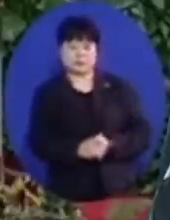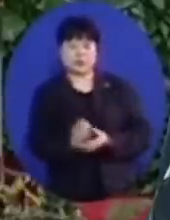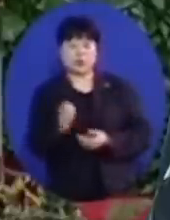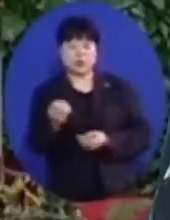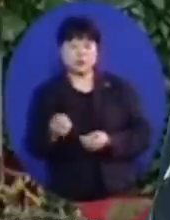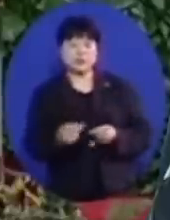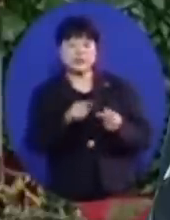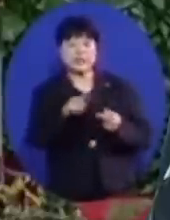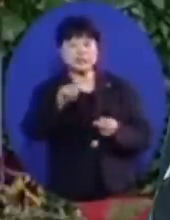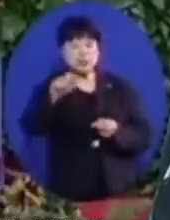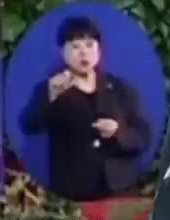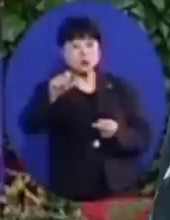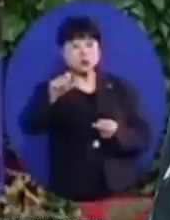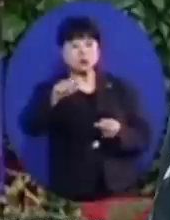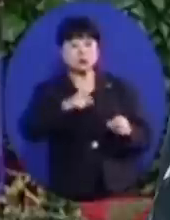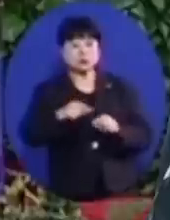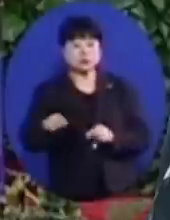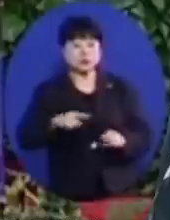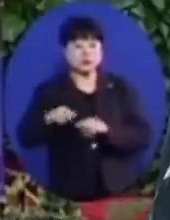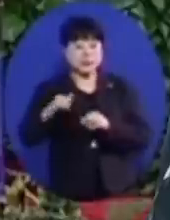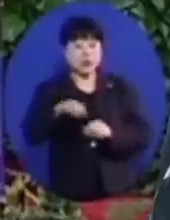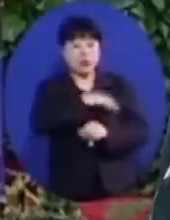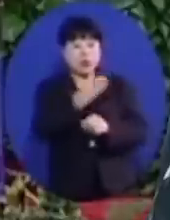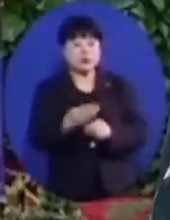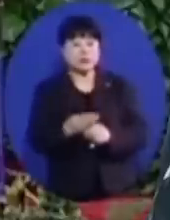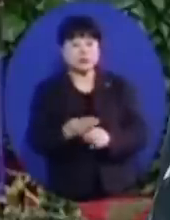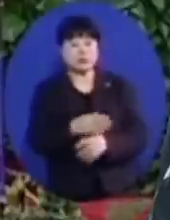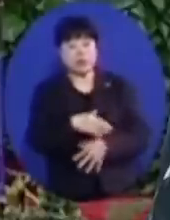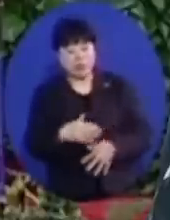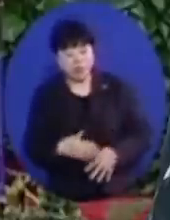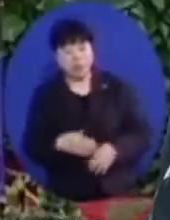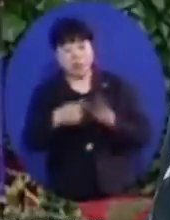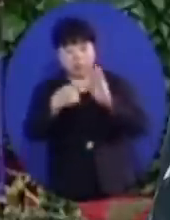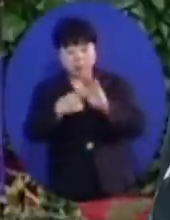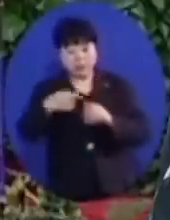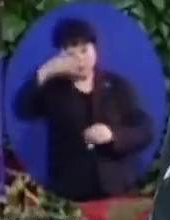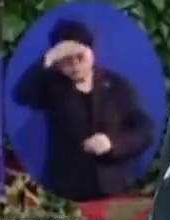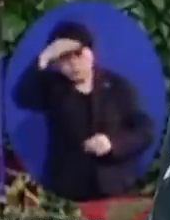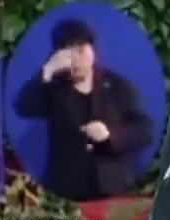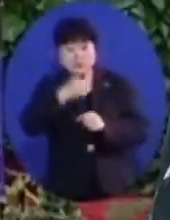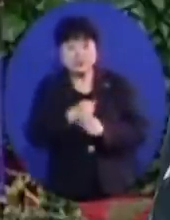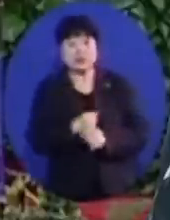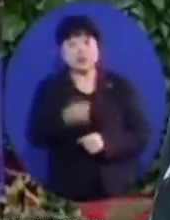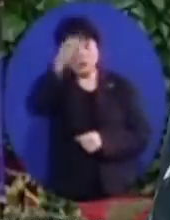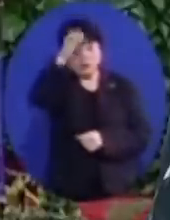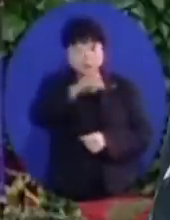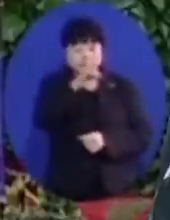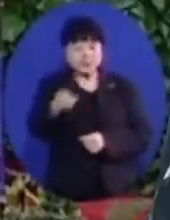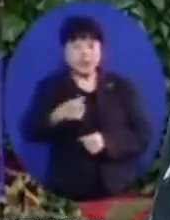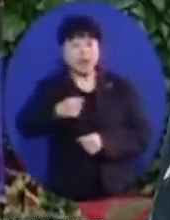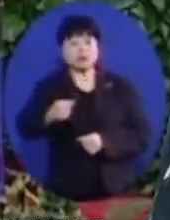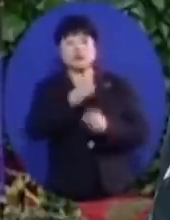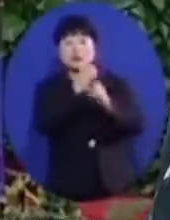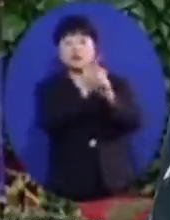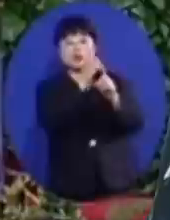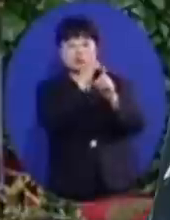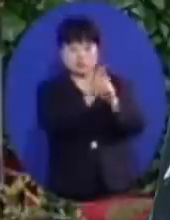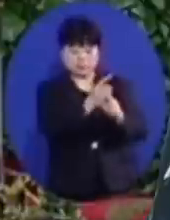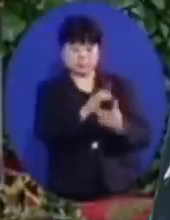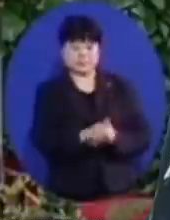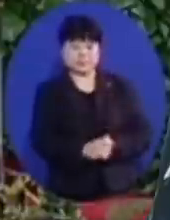골로새서 2장 15절에 통치자들과 권세자들을 무려 고하여 드러내어 구경거리로 삼으시고 십자가로 그들을 이기셨느니라